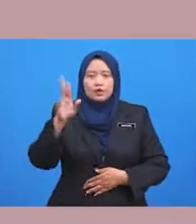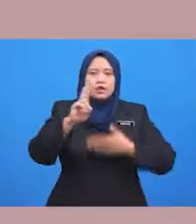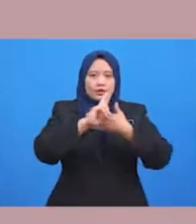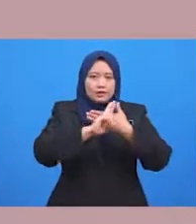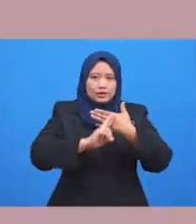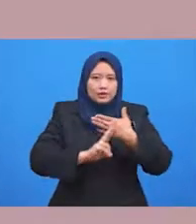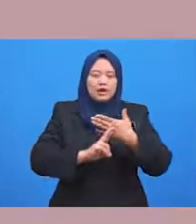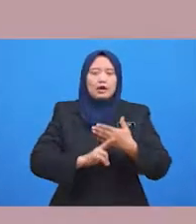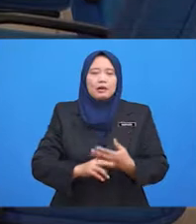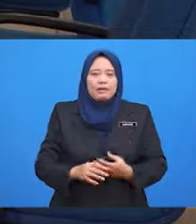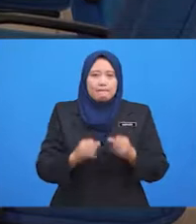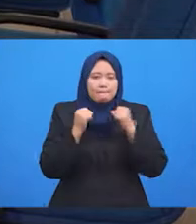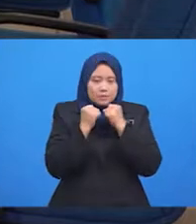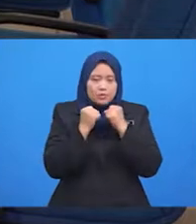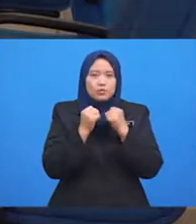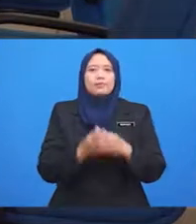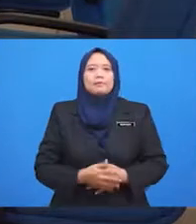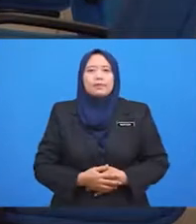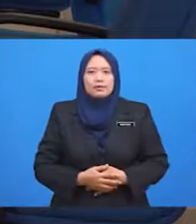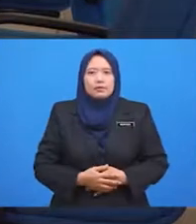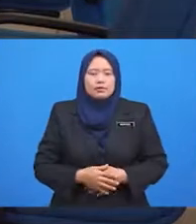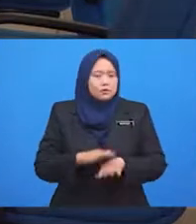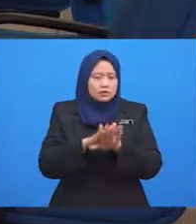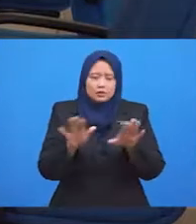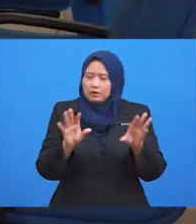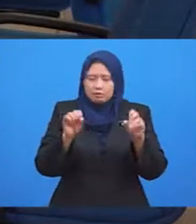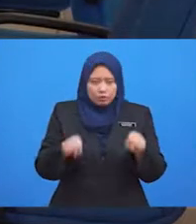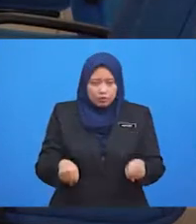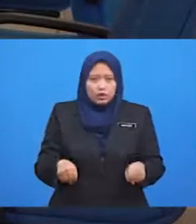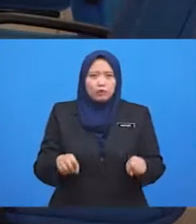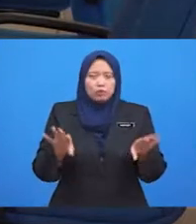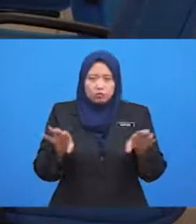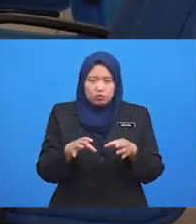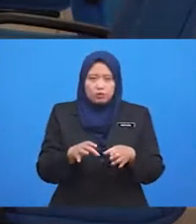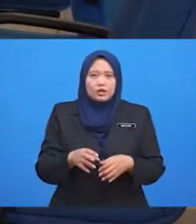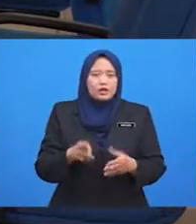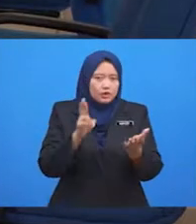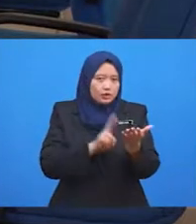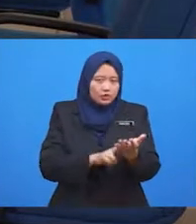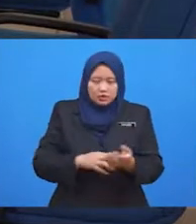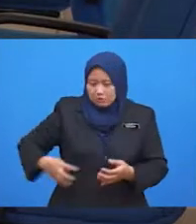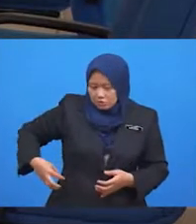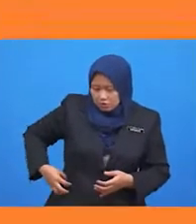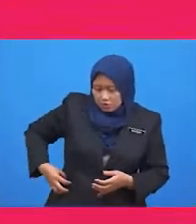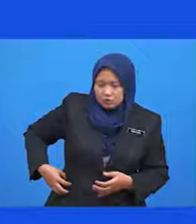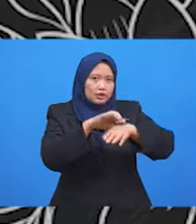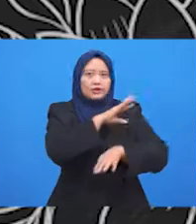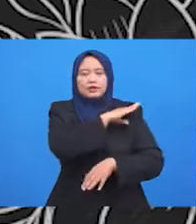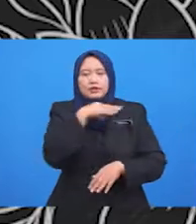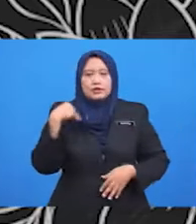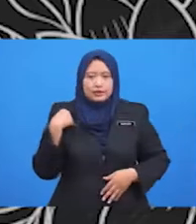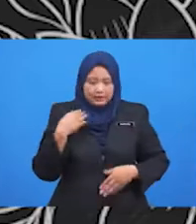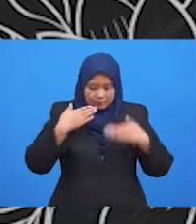beku. Jangan lakukan rawatan ini pada bahagian buah pinggang, bahagian yang bertulang dan bahagian dada.